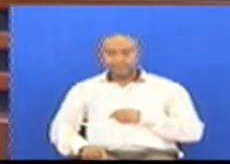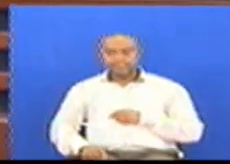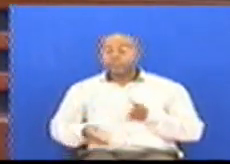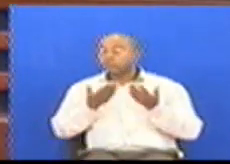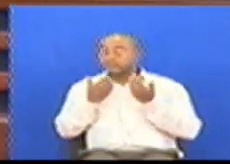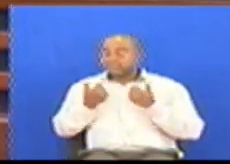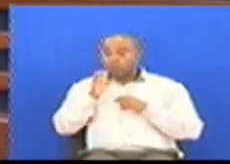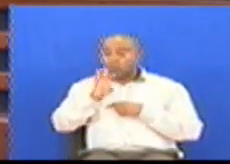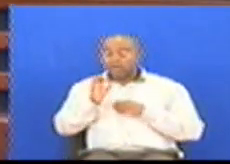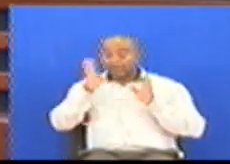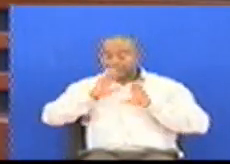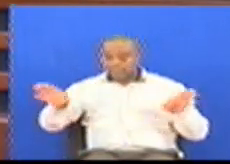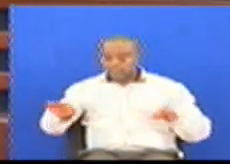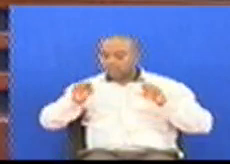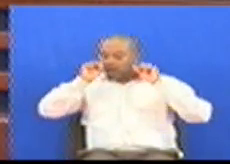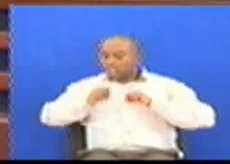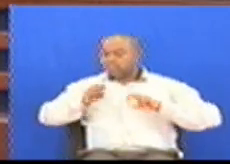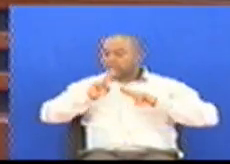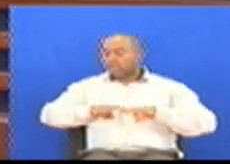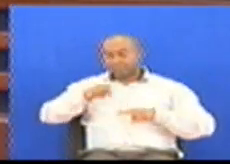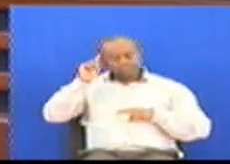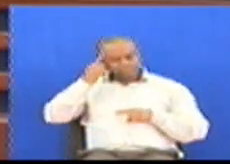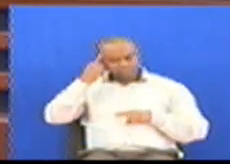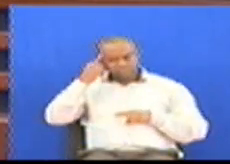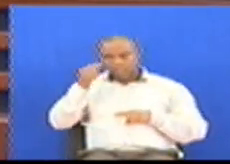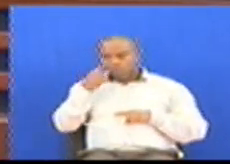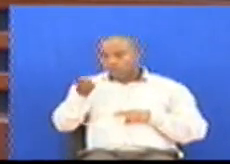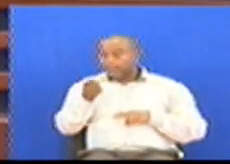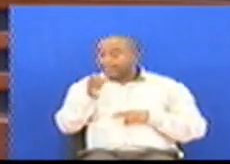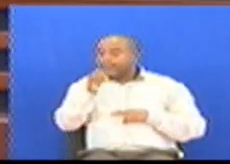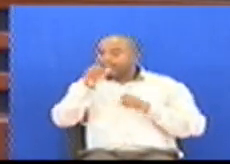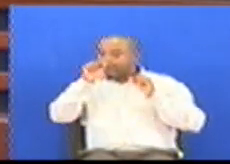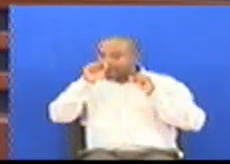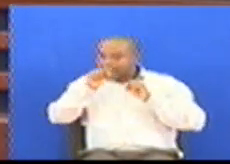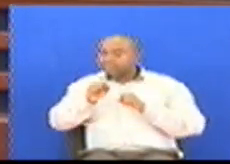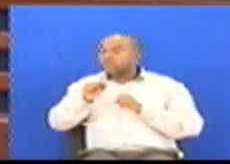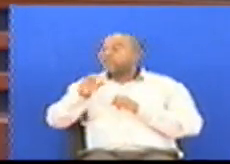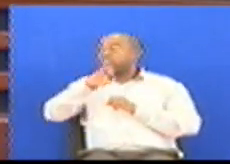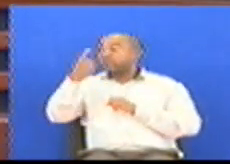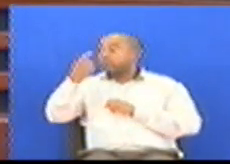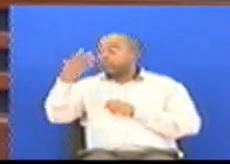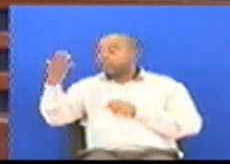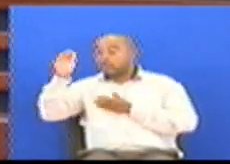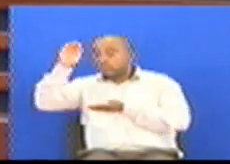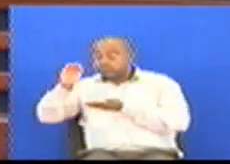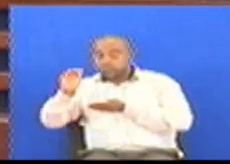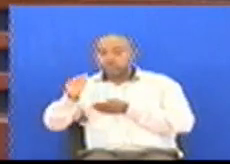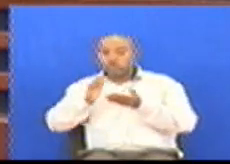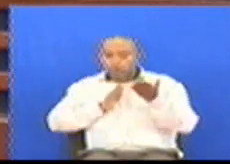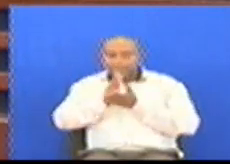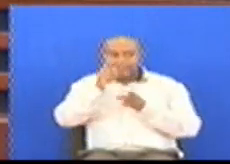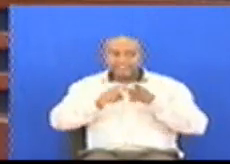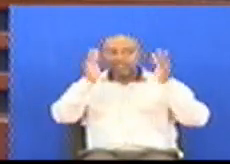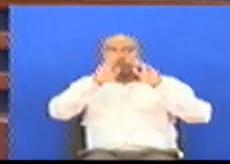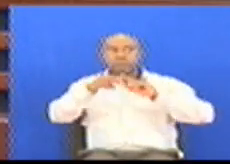umeisha, wakae chini wafikirie upya kwanza kuhakikisha bei inashuka kutoka iliyokuepo na kuupitia upya mfumo